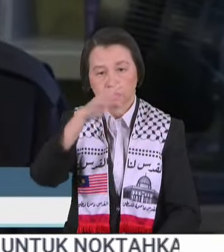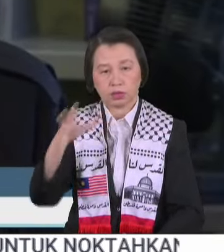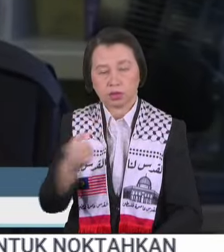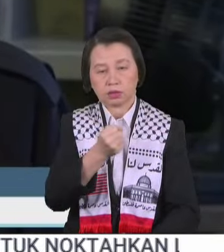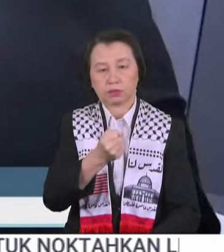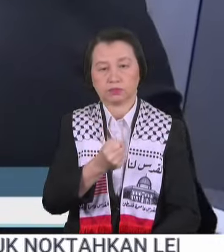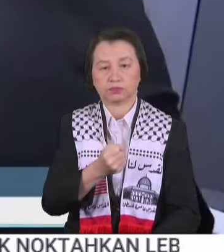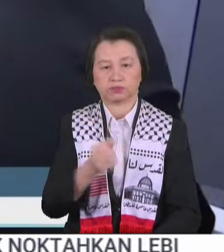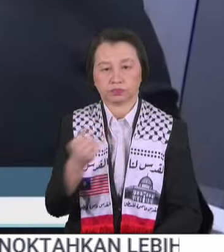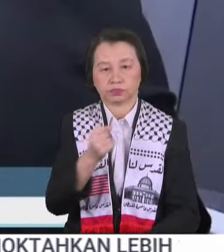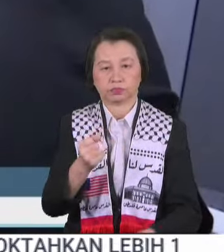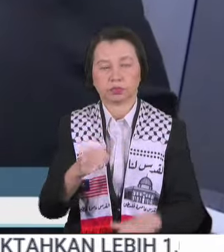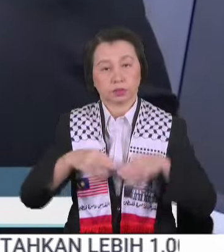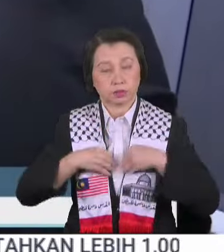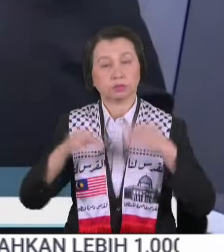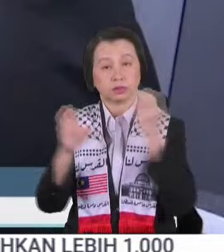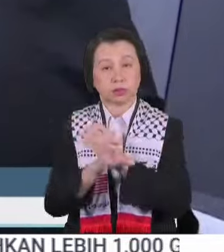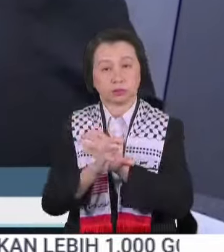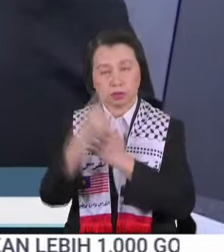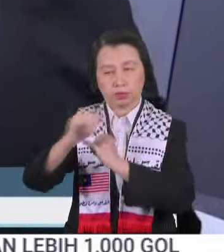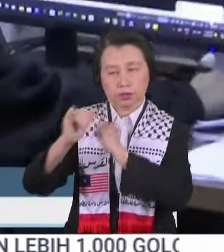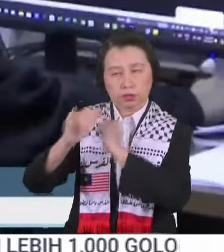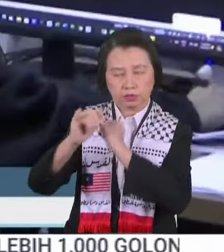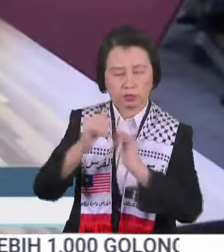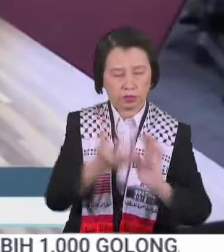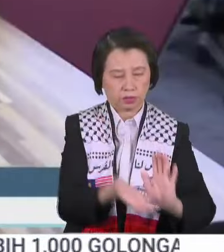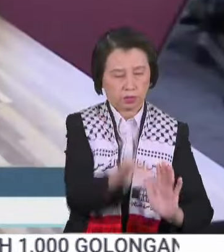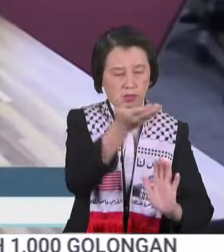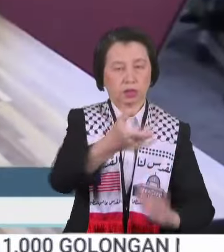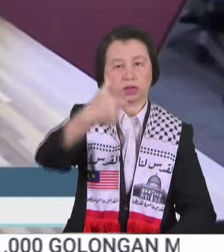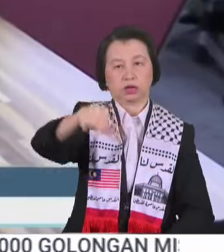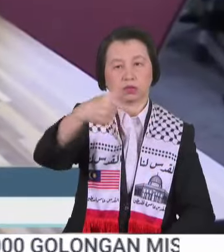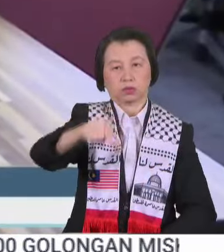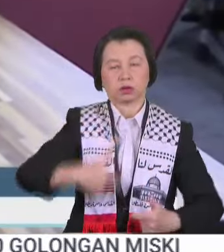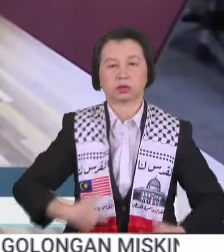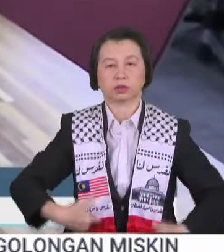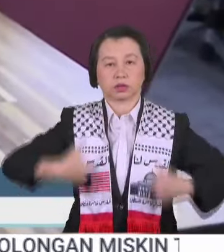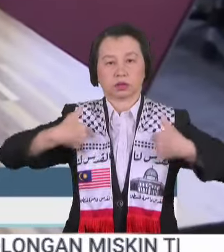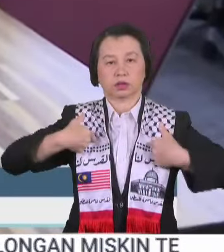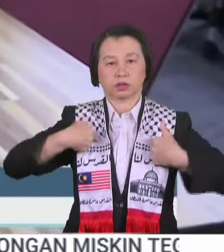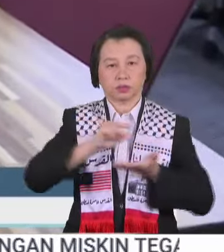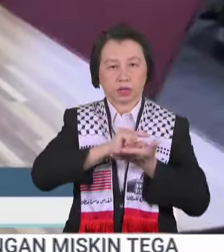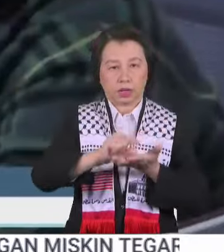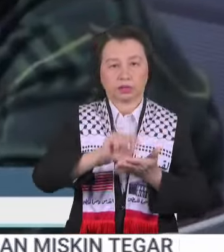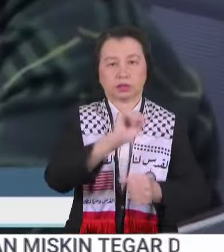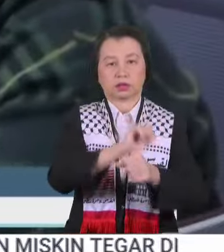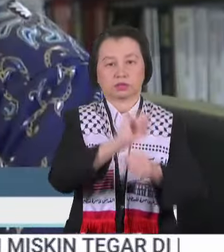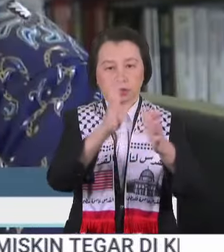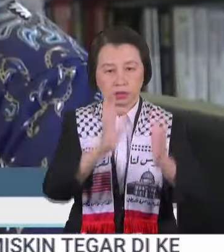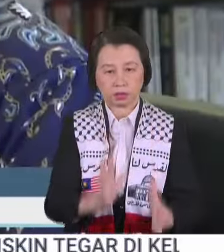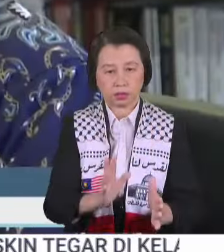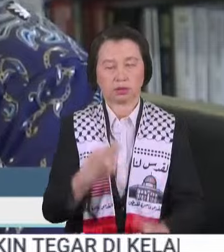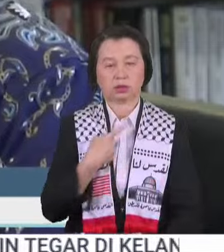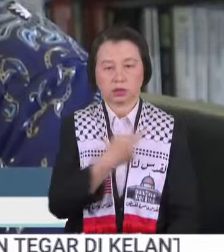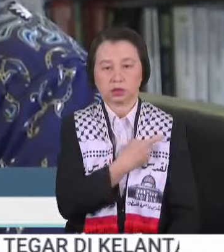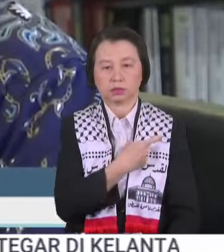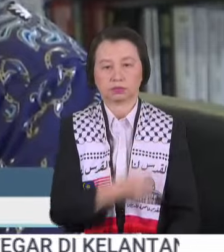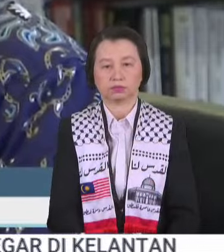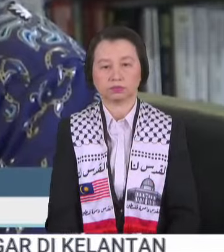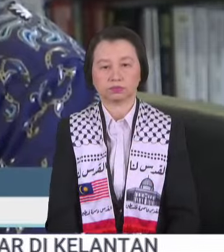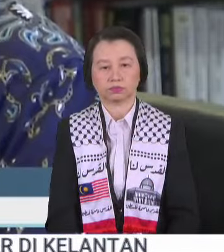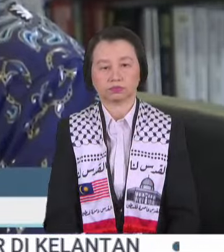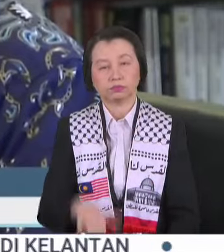mengambil, menyambut cabaran untuk sama-sama meningkatkan kualiti hidup dengan meningkatkan gaji kepada pekerja kita. Sudah tentu